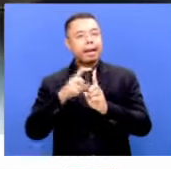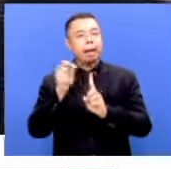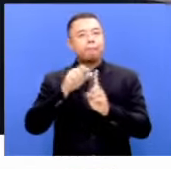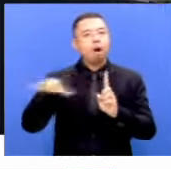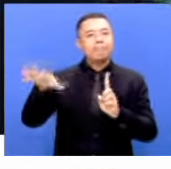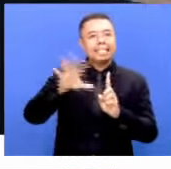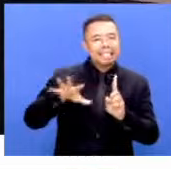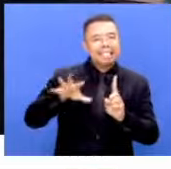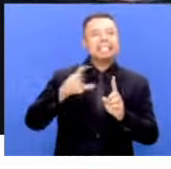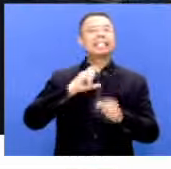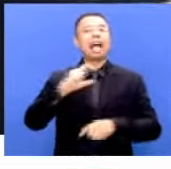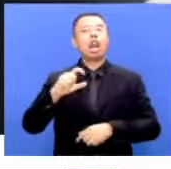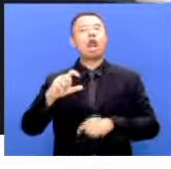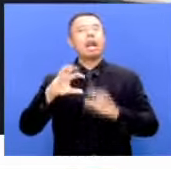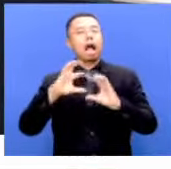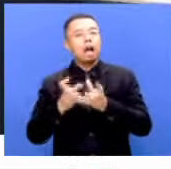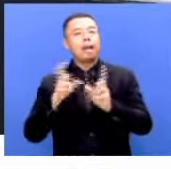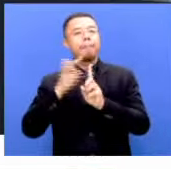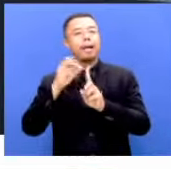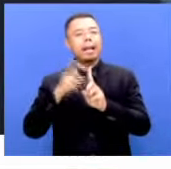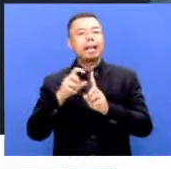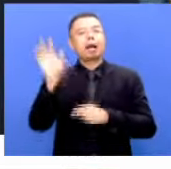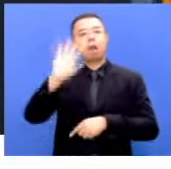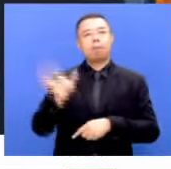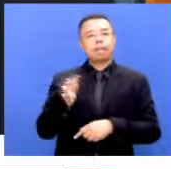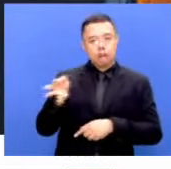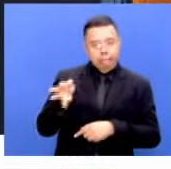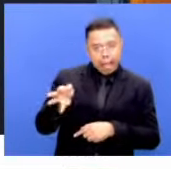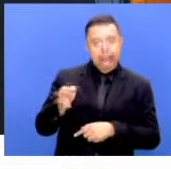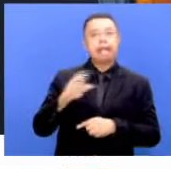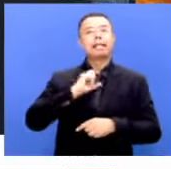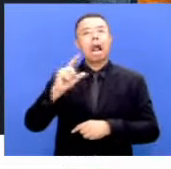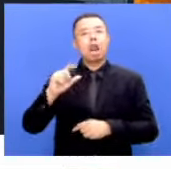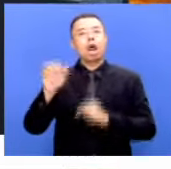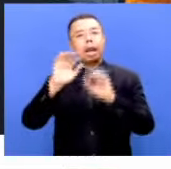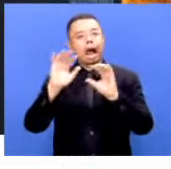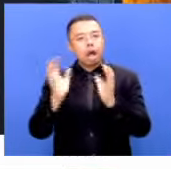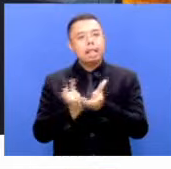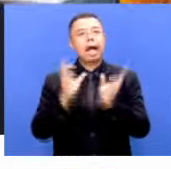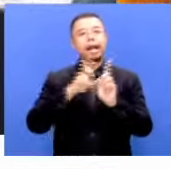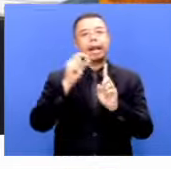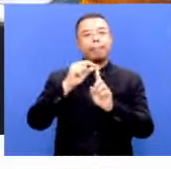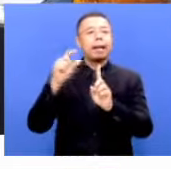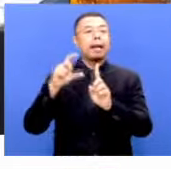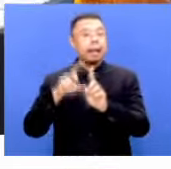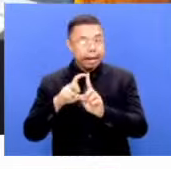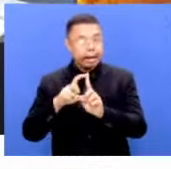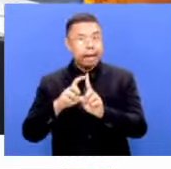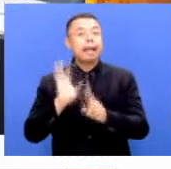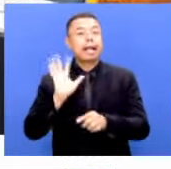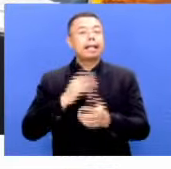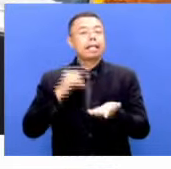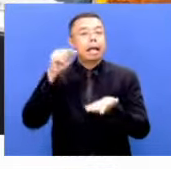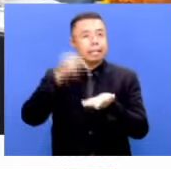provinsi calon anggota DPRD kabupaten kota calon anggota DPD yang akan kita